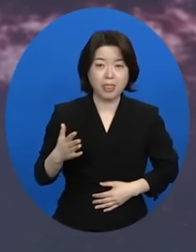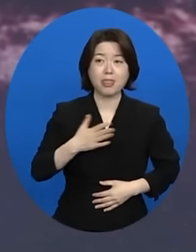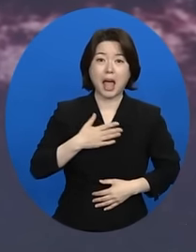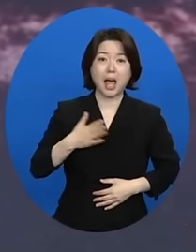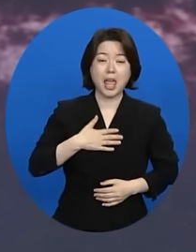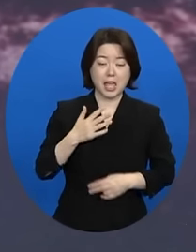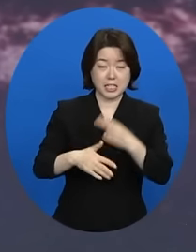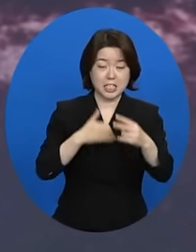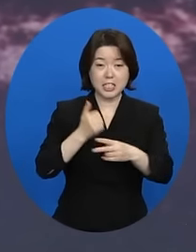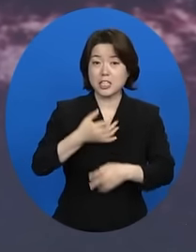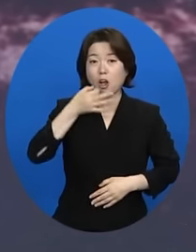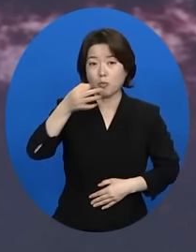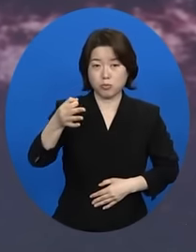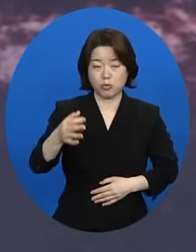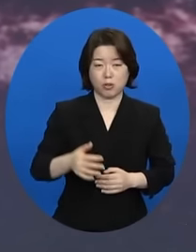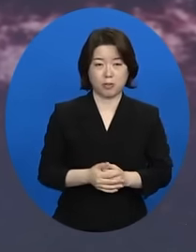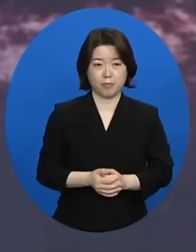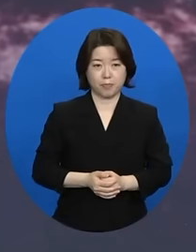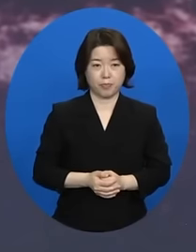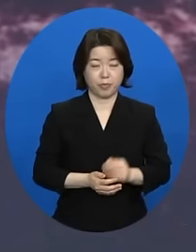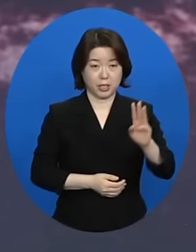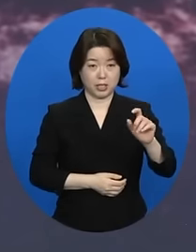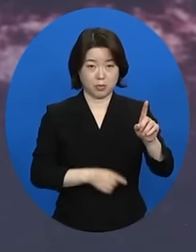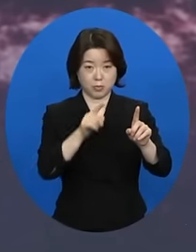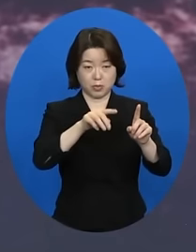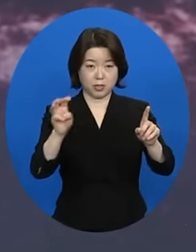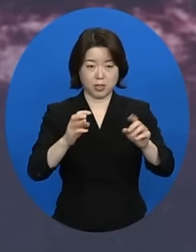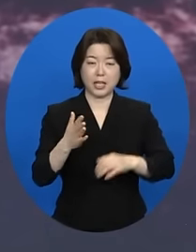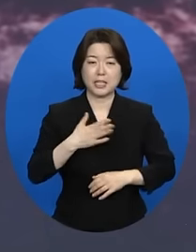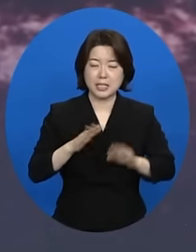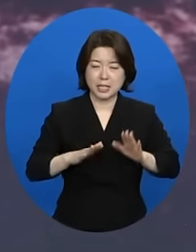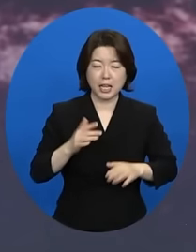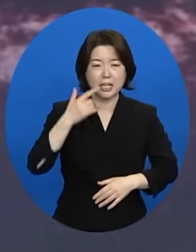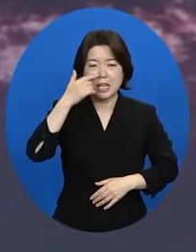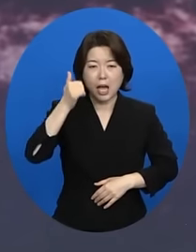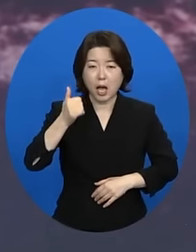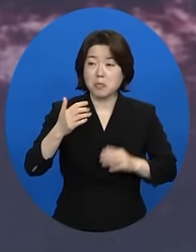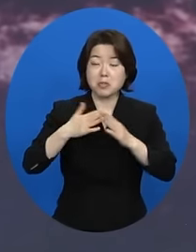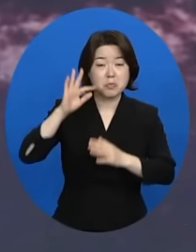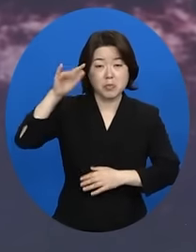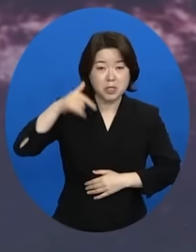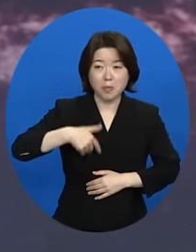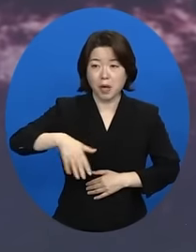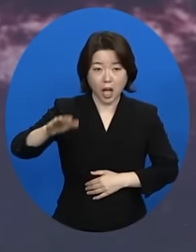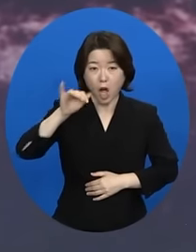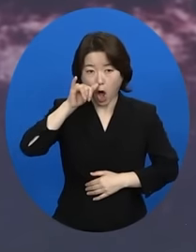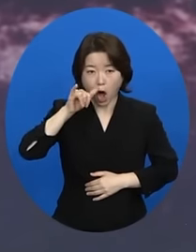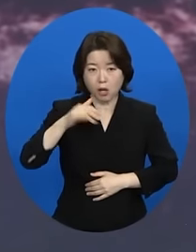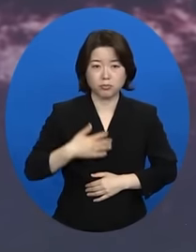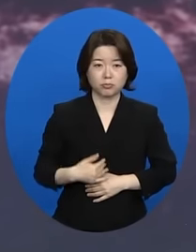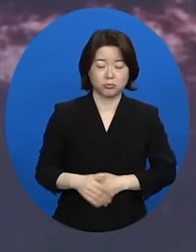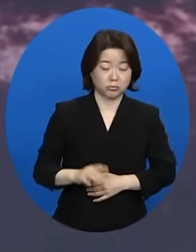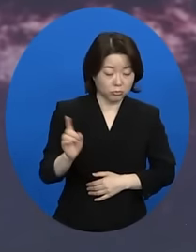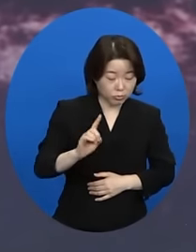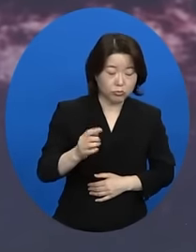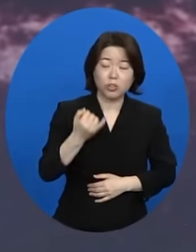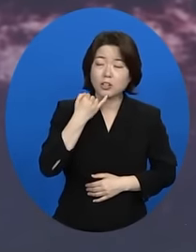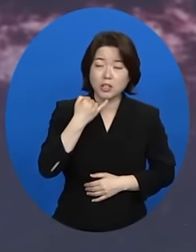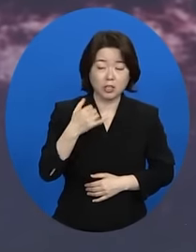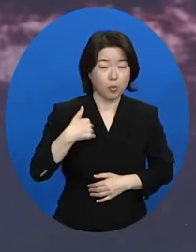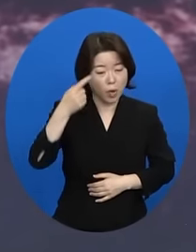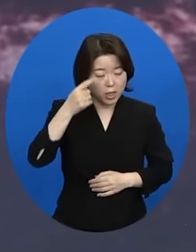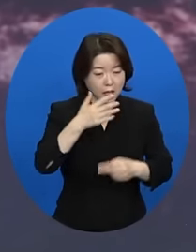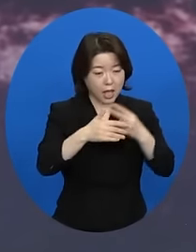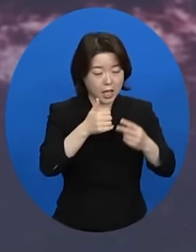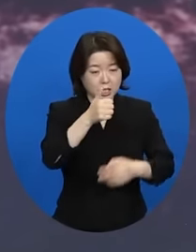부릅니다. 30절입니다. 이제 내가 내 아버지 집을 사모하여 돌아가려는 것을 거니와 어찌 내 신을 도둑질했느냐. 이